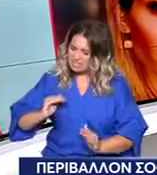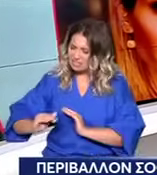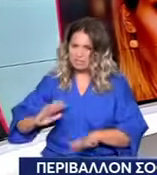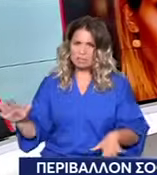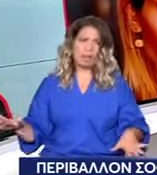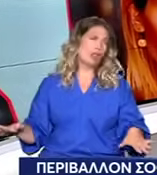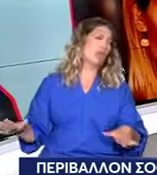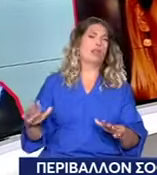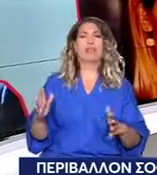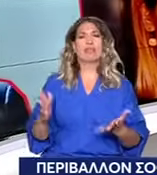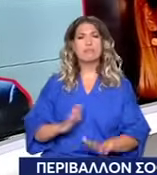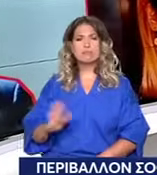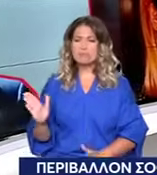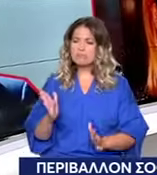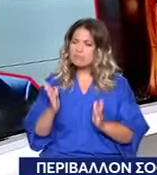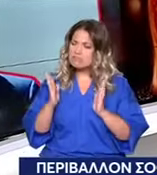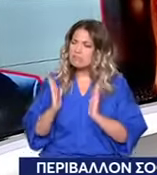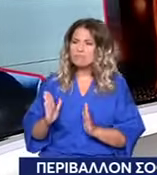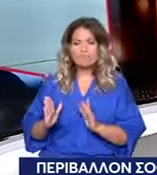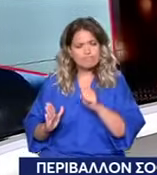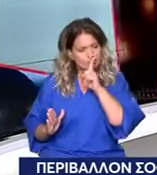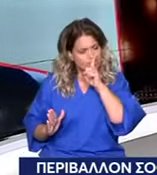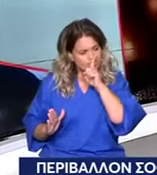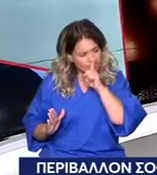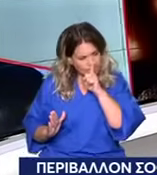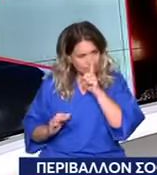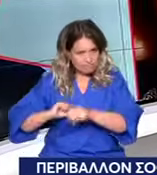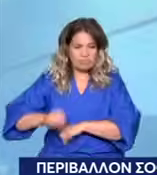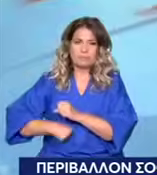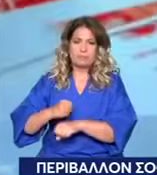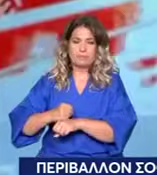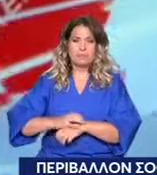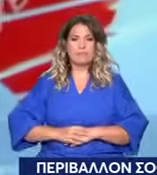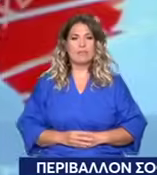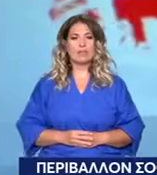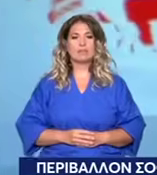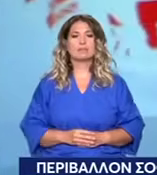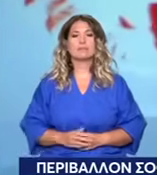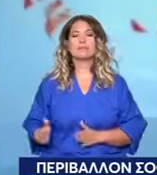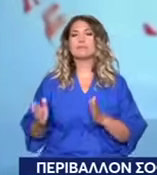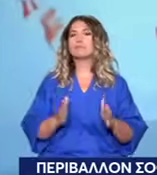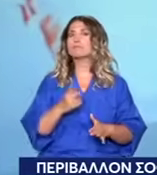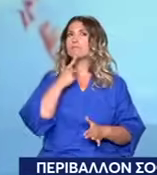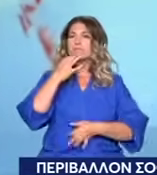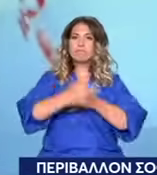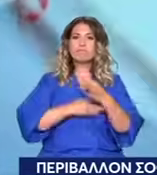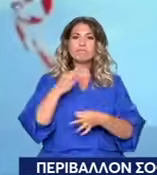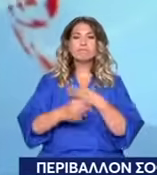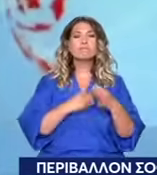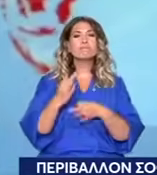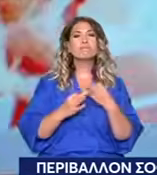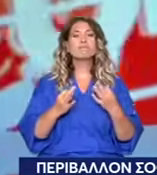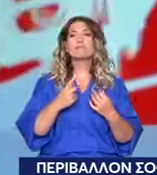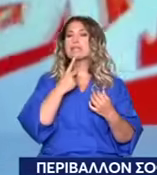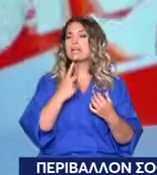Θα κάνω μια επισήμανση. Για να αποκωδικοποιήσω κάτι που ίσως δεν λέγεται εμφανώς, αλλά που το δικό μας